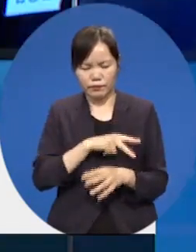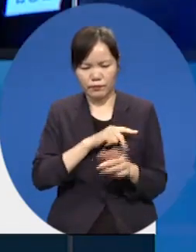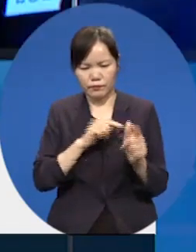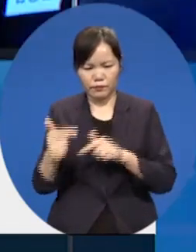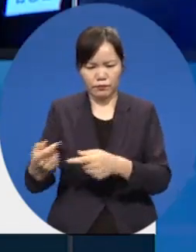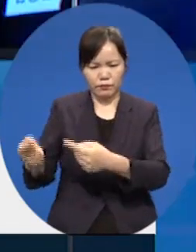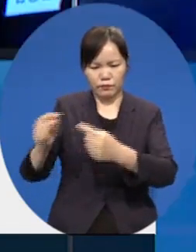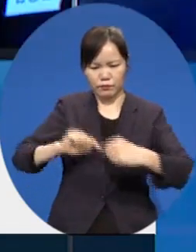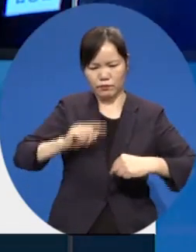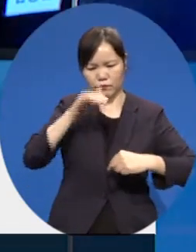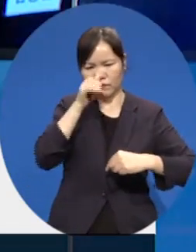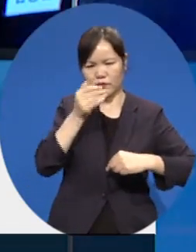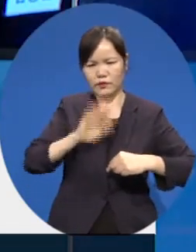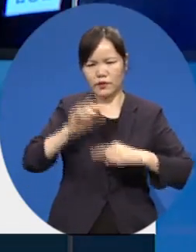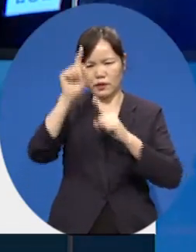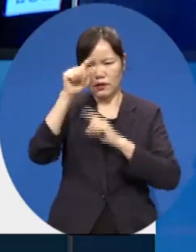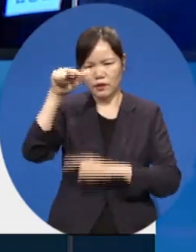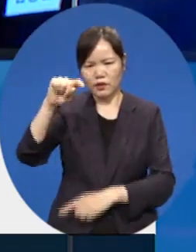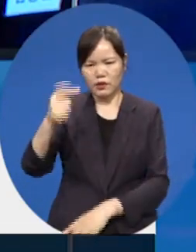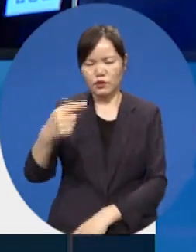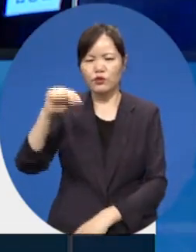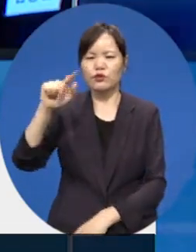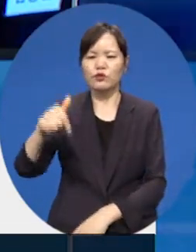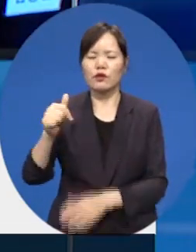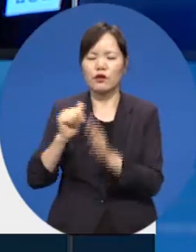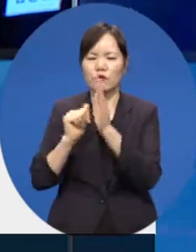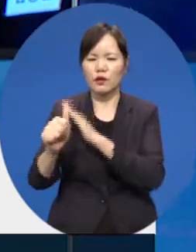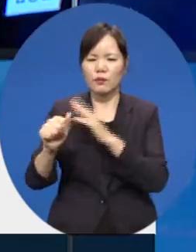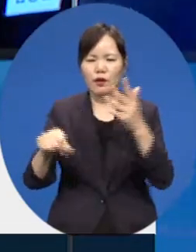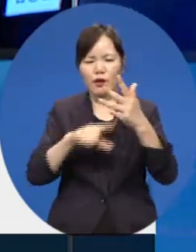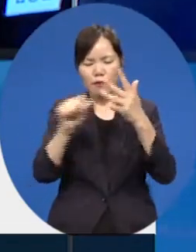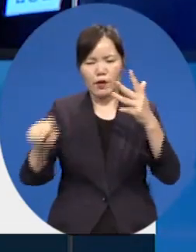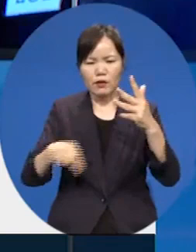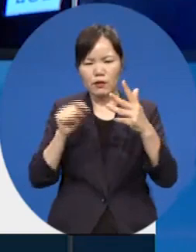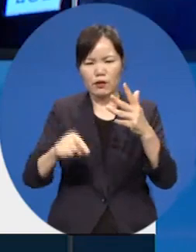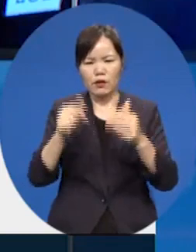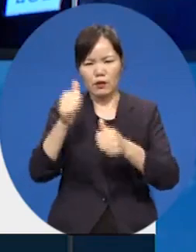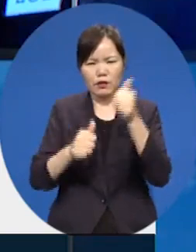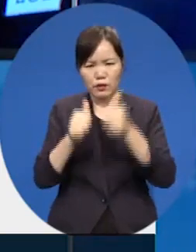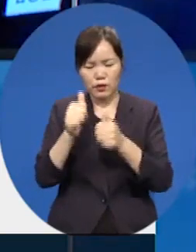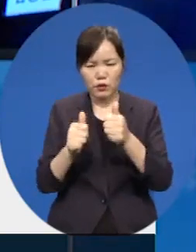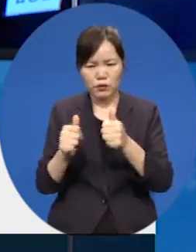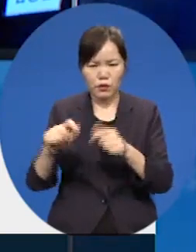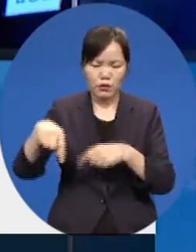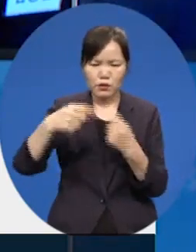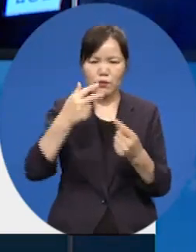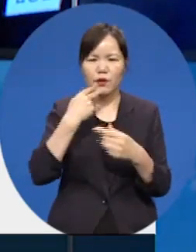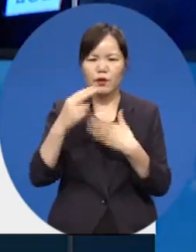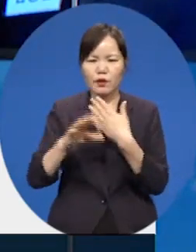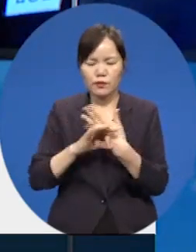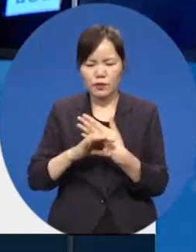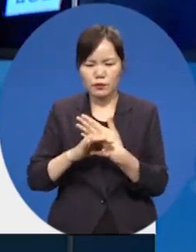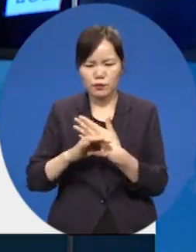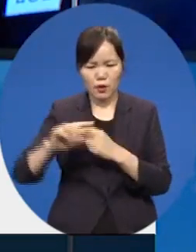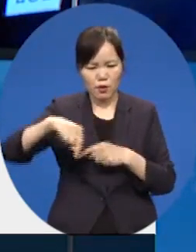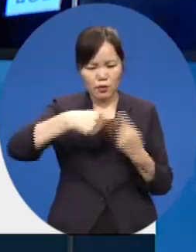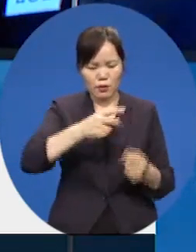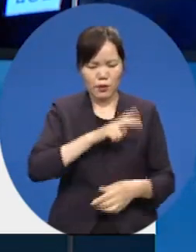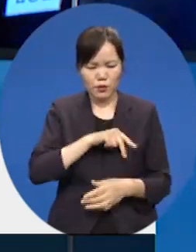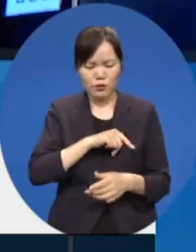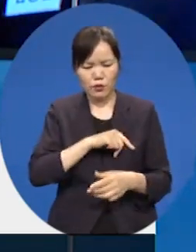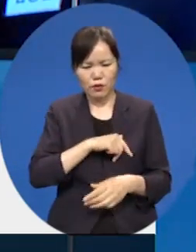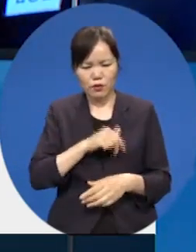영입했는데. 지금 이제 이준석 대표가 8월달 안에 경선버스 안 타면 이분들 다 징계할 거예요. 이렇게까지